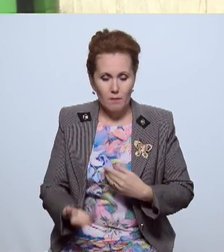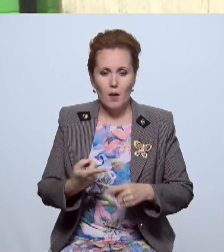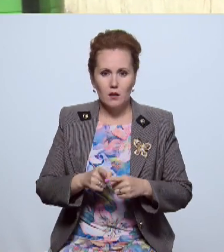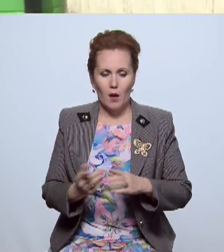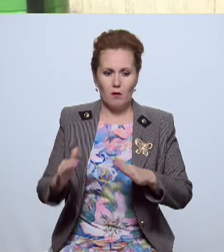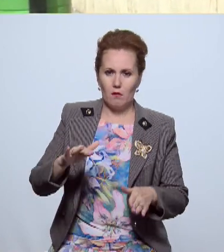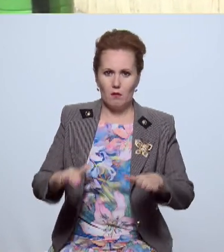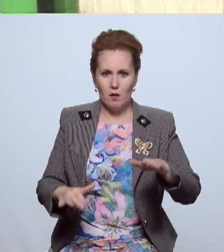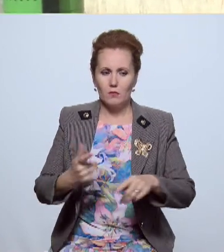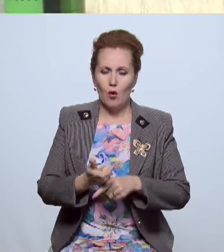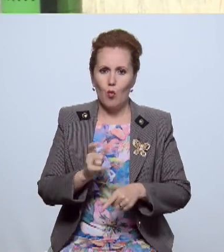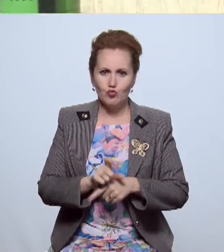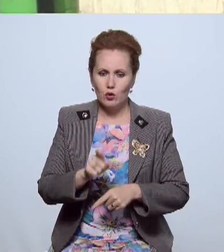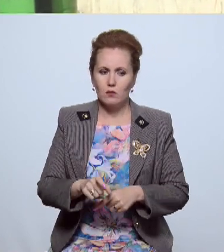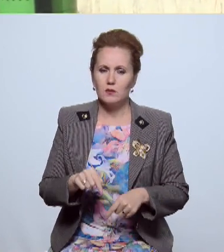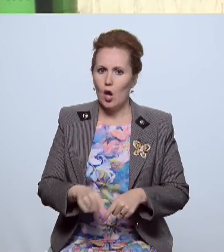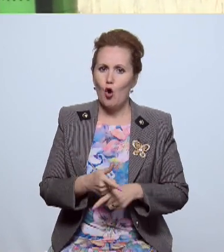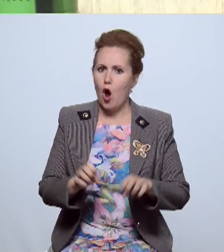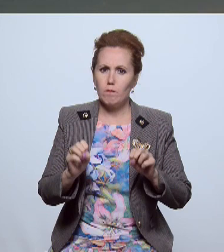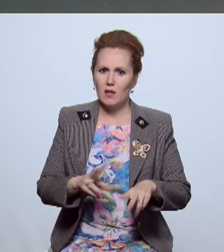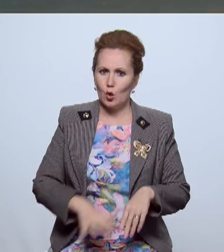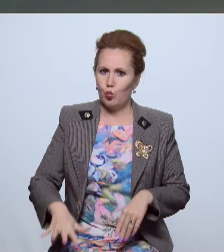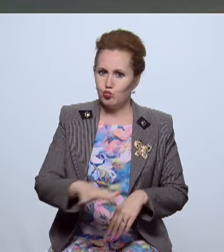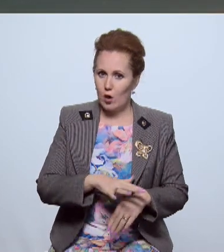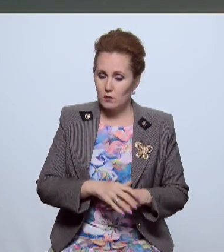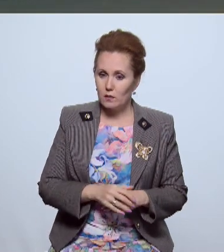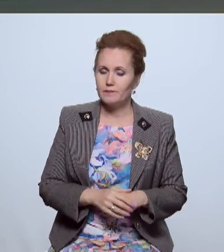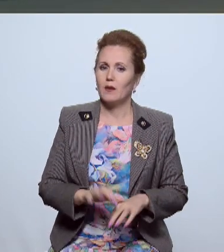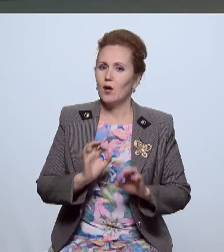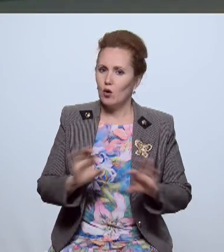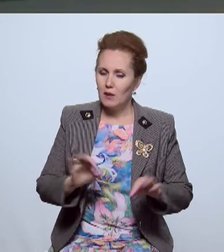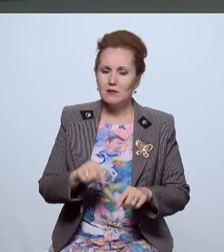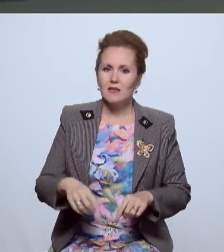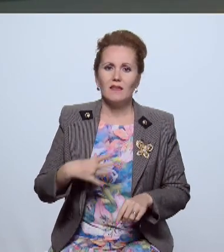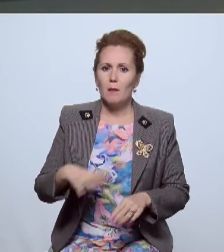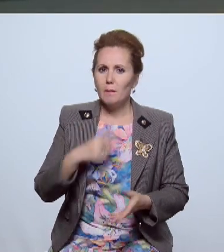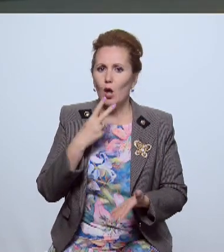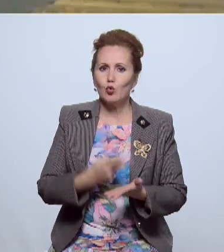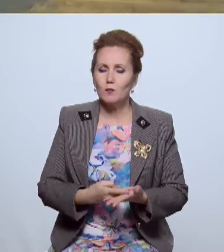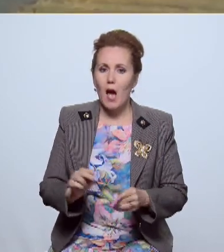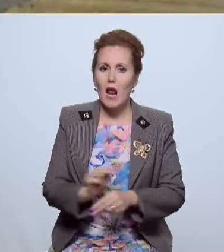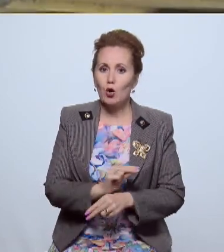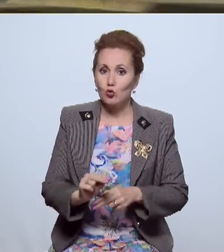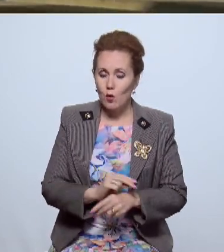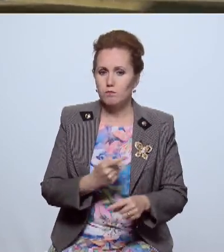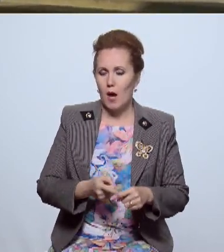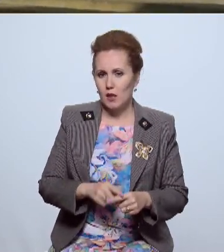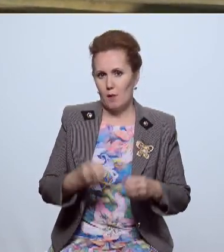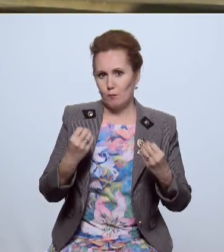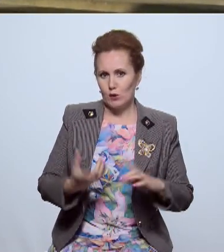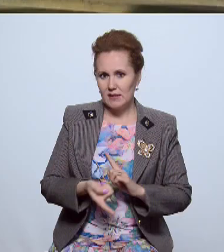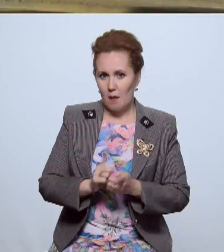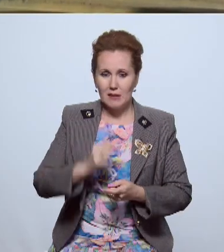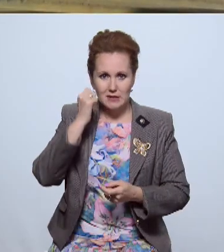влево, потому что здесь очень опасный участок. Подрядчик объясняет, здесь не было предусмотрено реконструкции, поэтому просто